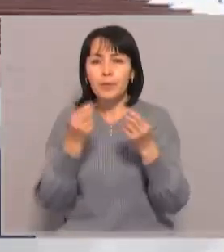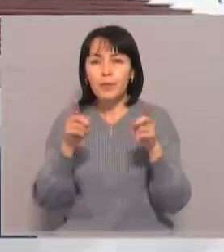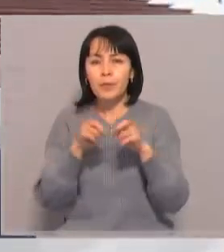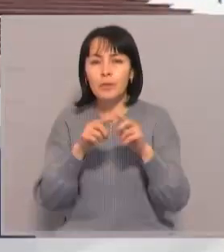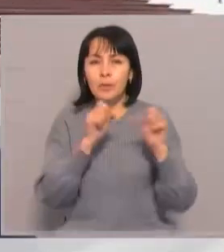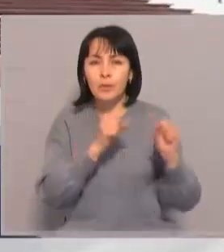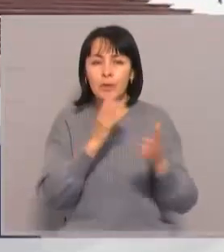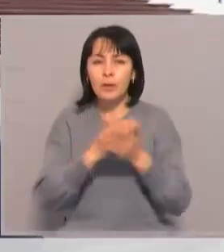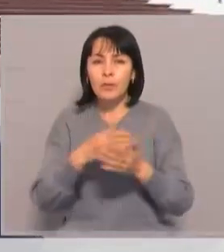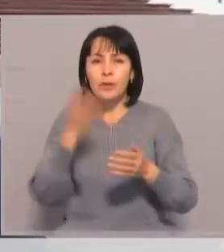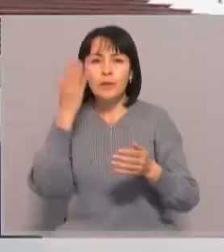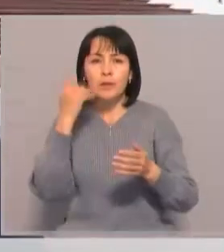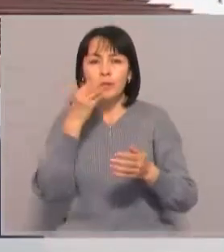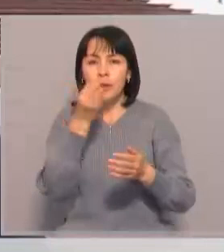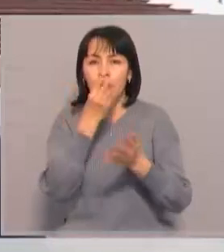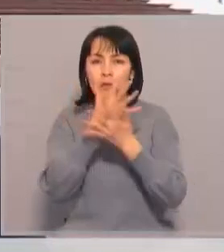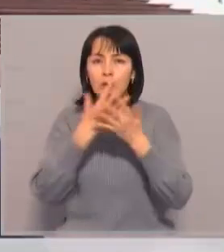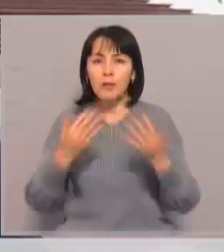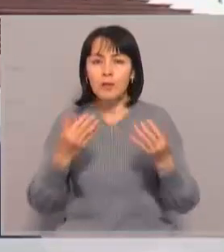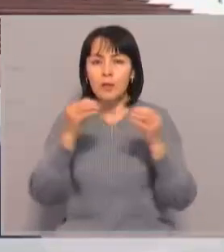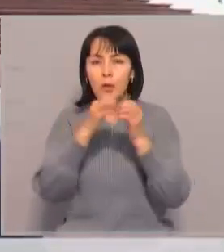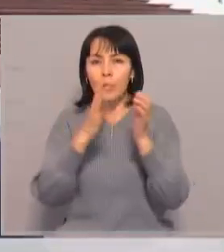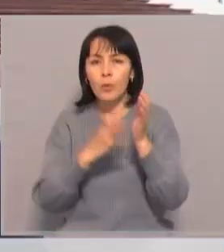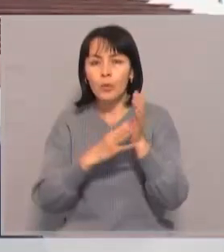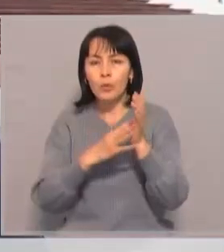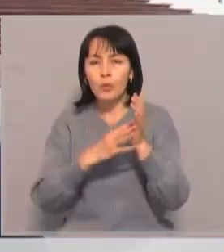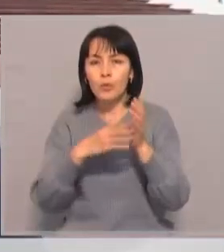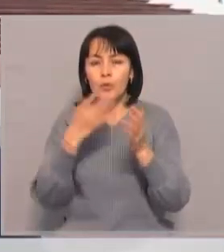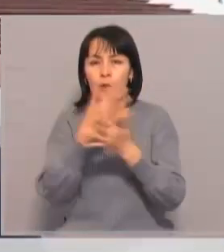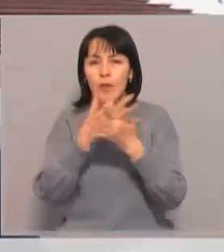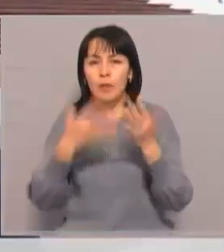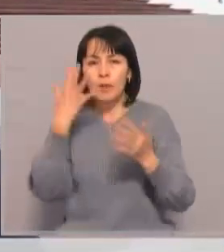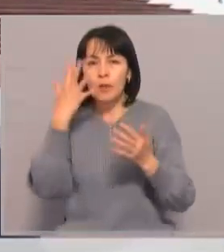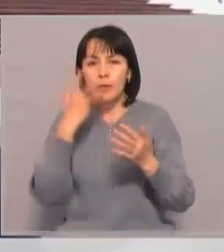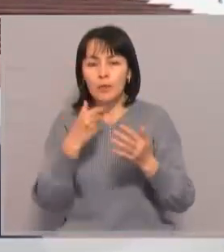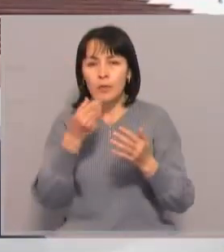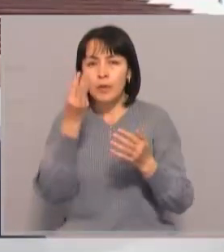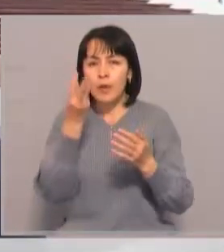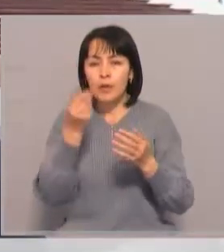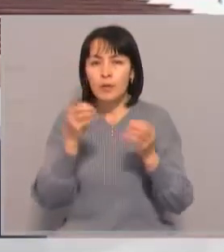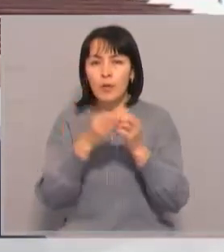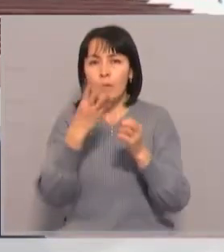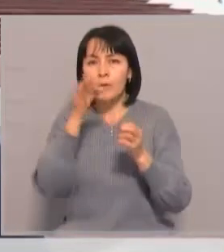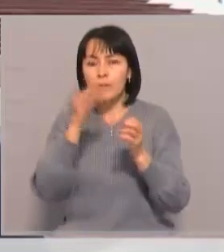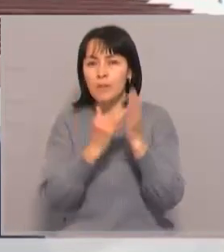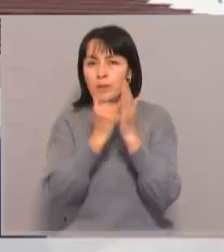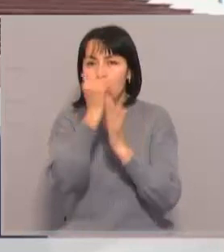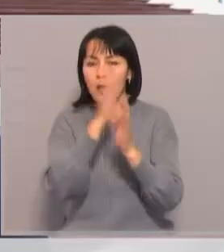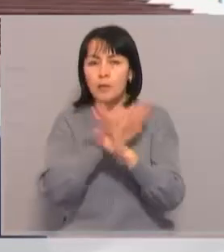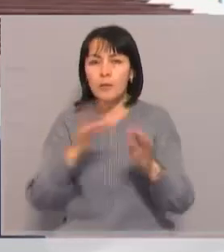қоймаларда да. Әлеуметтік маңызы бар азық-түлік тауарларын, осы 19 тауарды шекті сауда үстемесі 15%-дан аспау